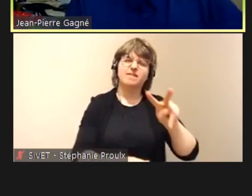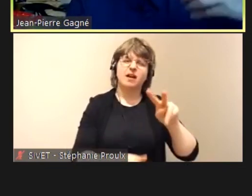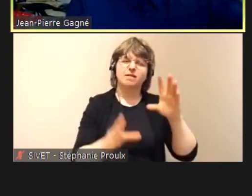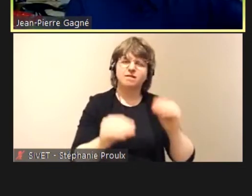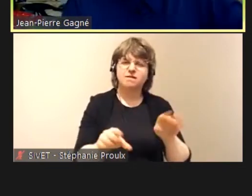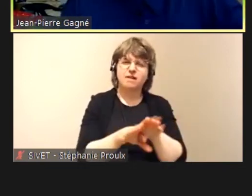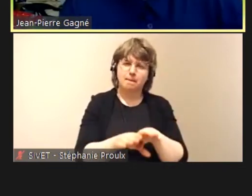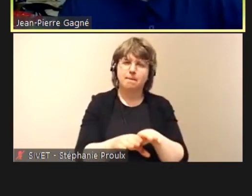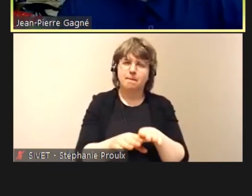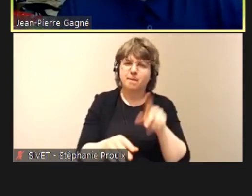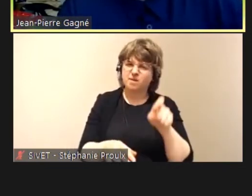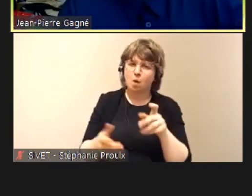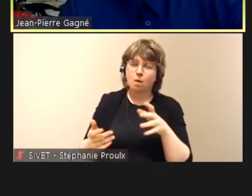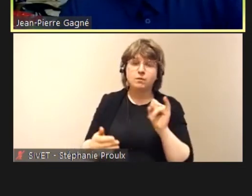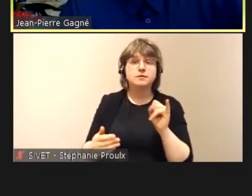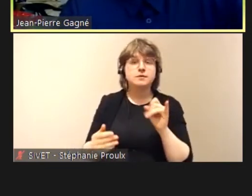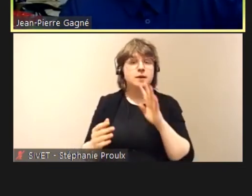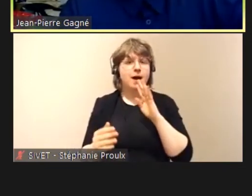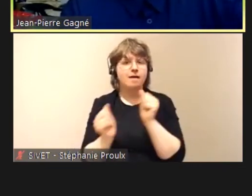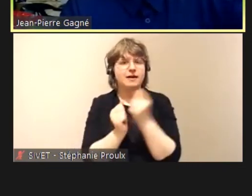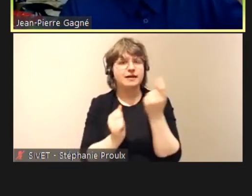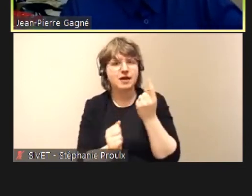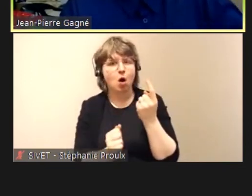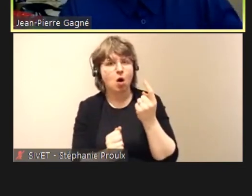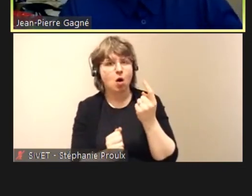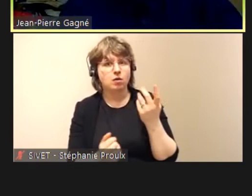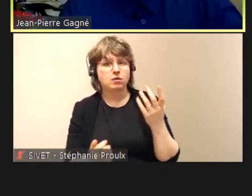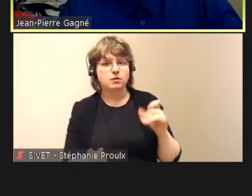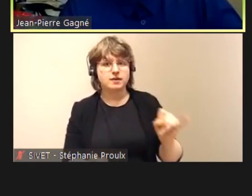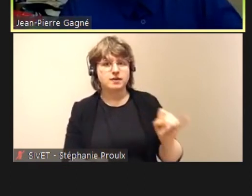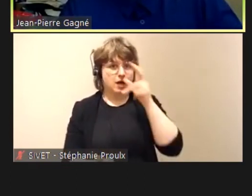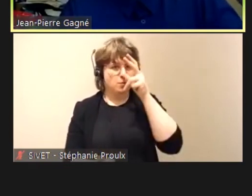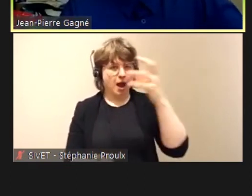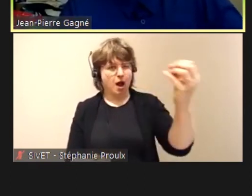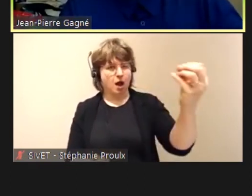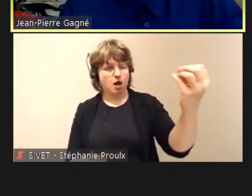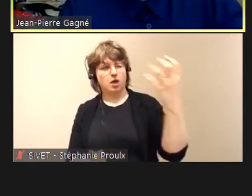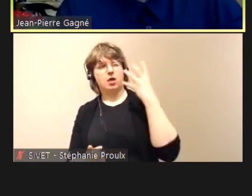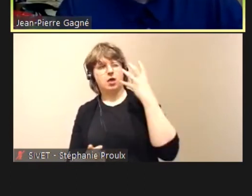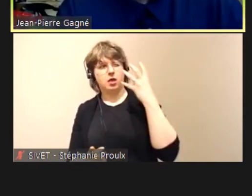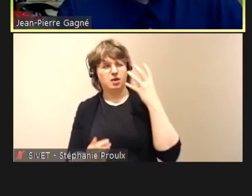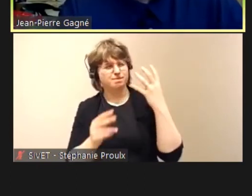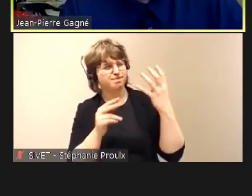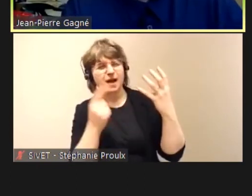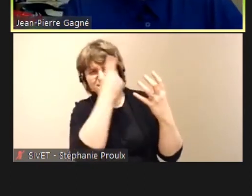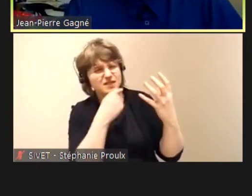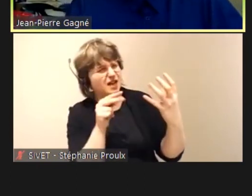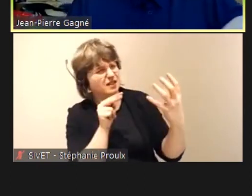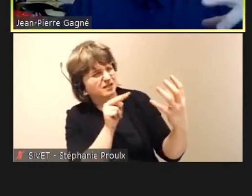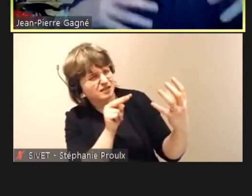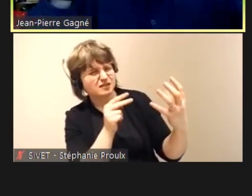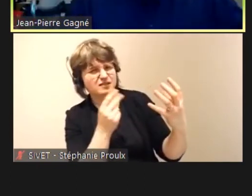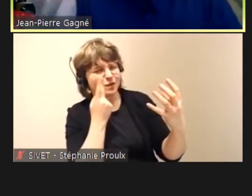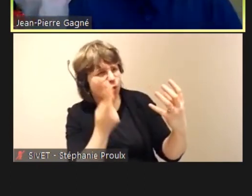Alors, si on essaie de parler avec quelqu'un, puis la lumière, elle n'est pas bien placée, puis ça fait en sorte qu'on ne voit pas bien le visage de la personne qui